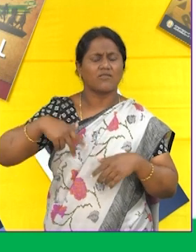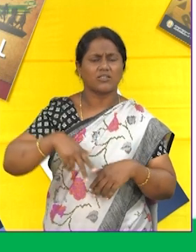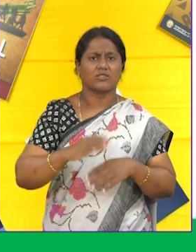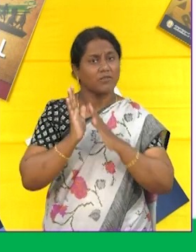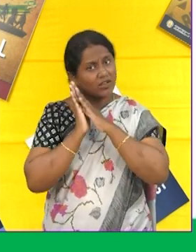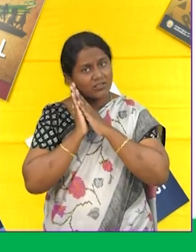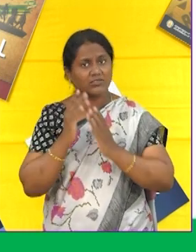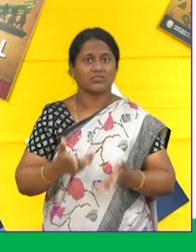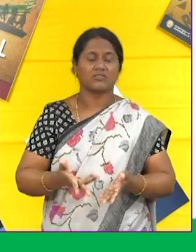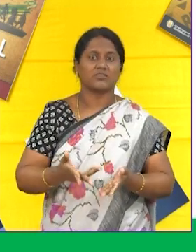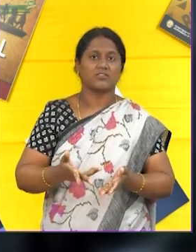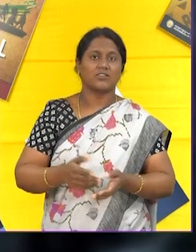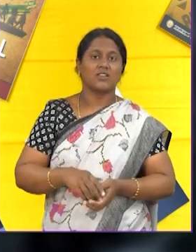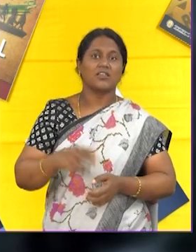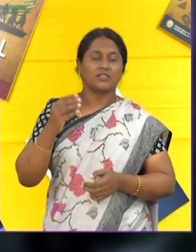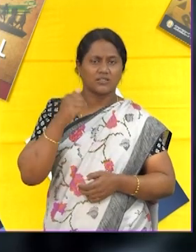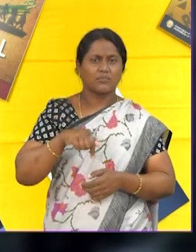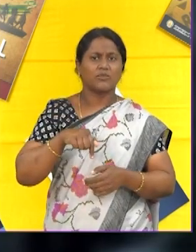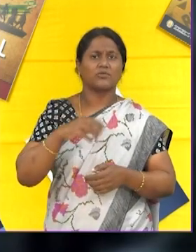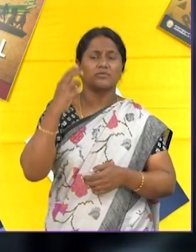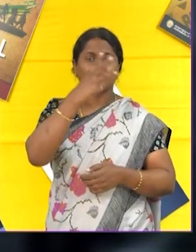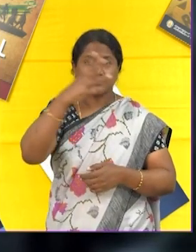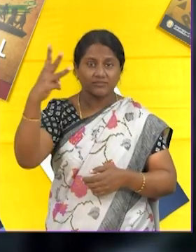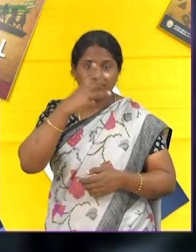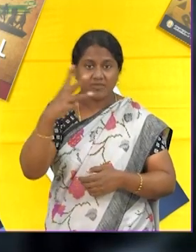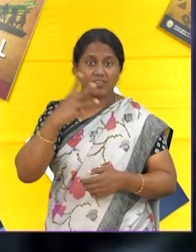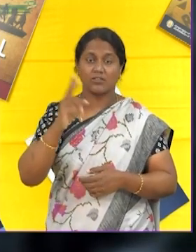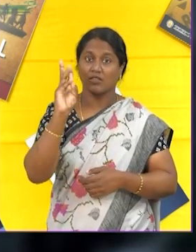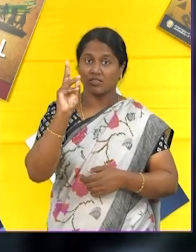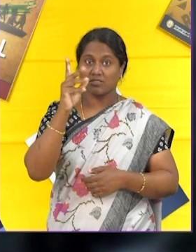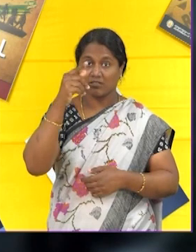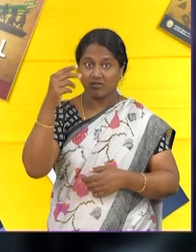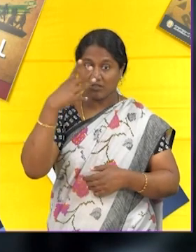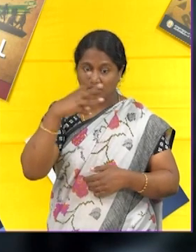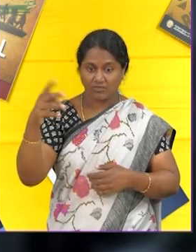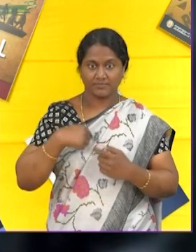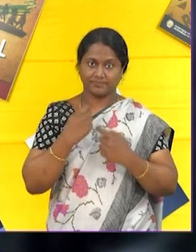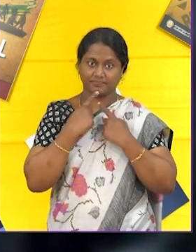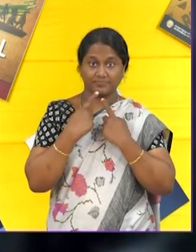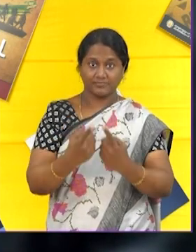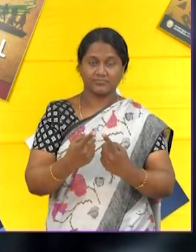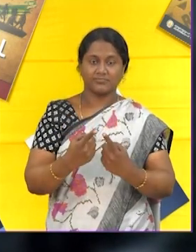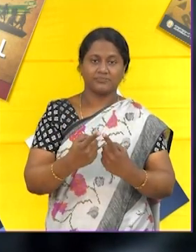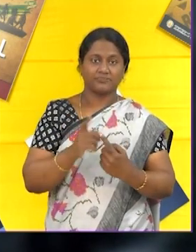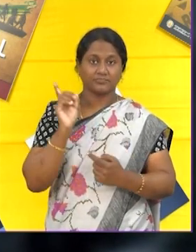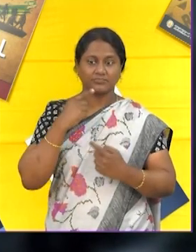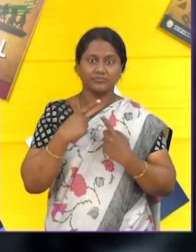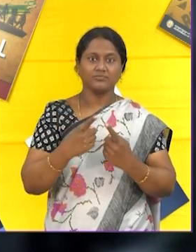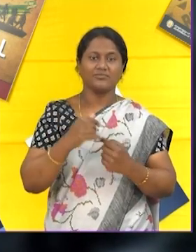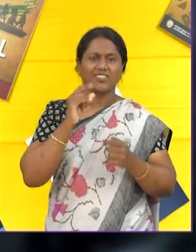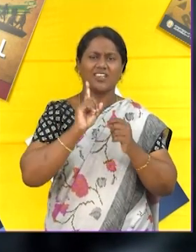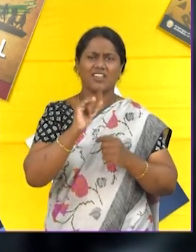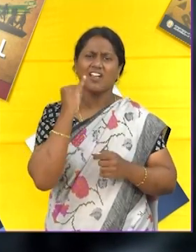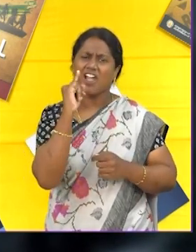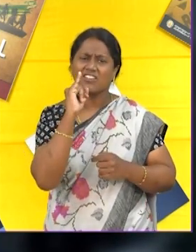and go to bed. See, now I have read 3 lines. நான் இப்போ 3 லைன் வாசித்தேன். அதில் ஐன்ற வேர்ட்